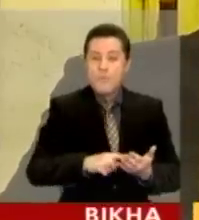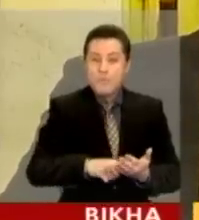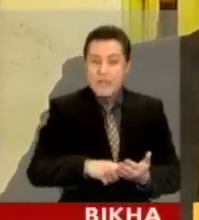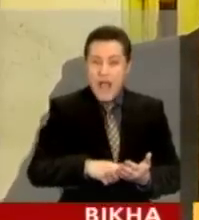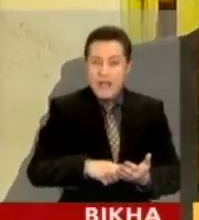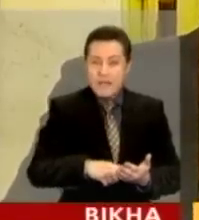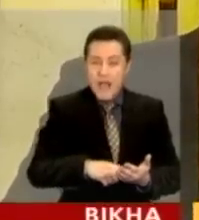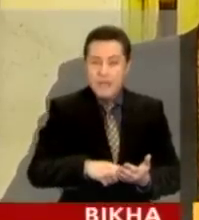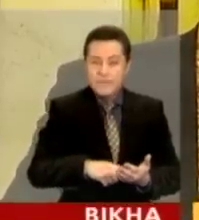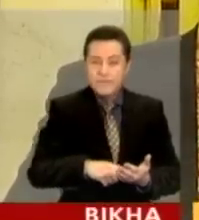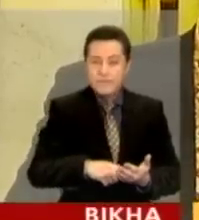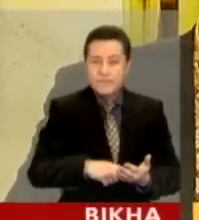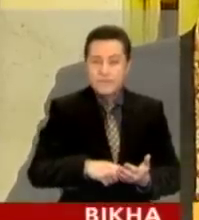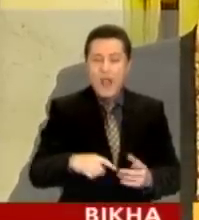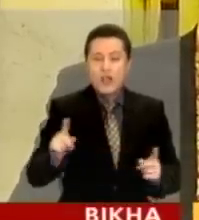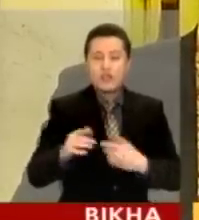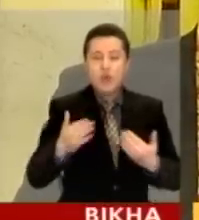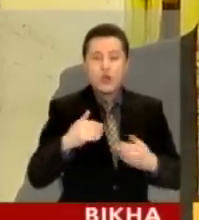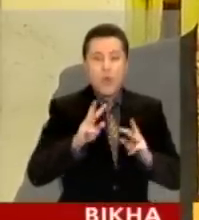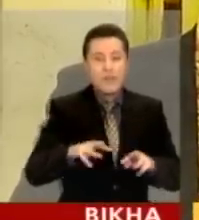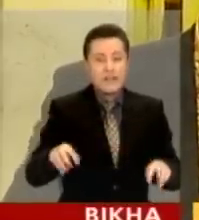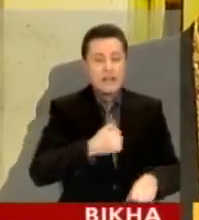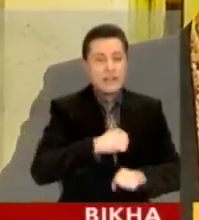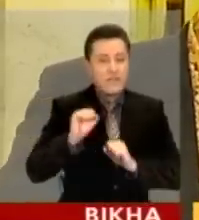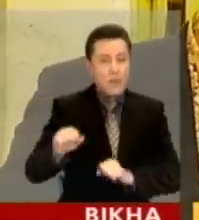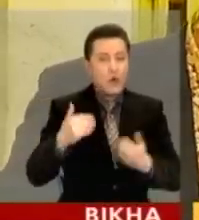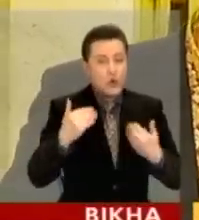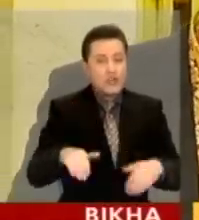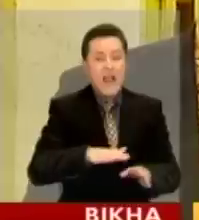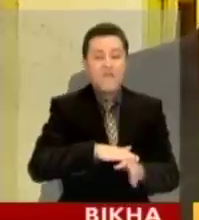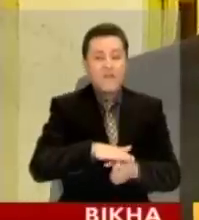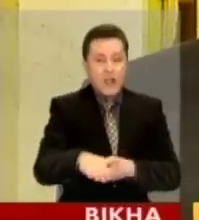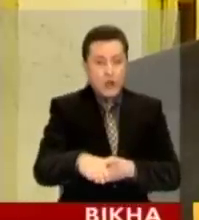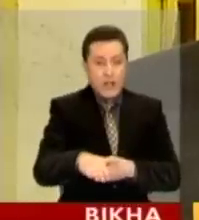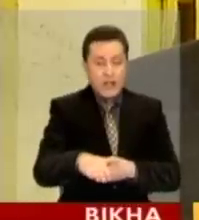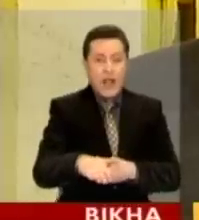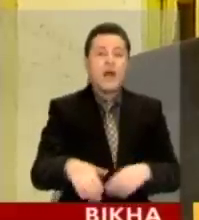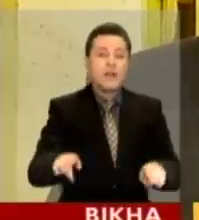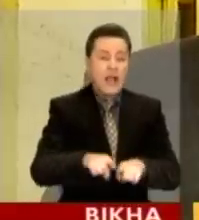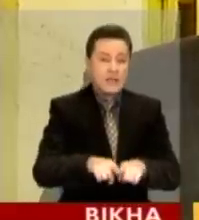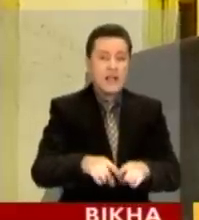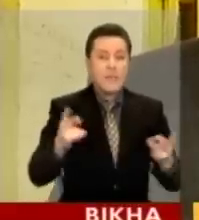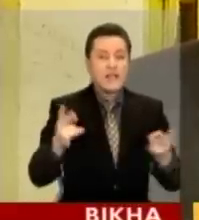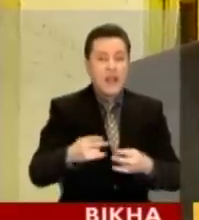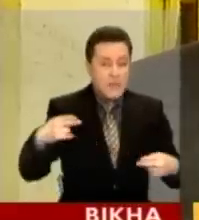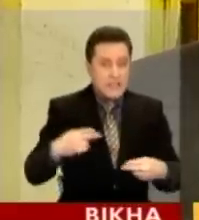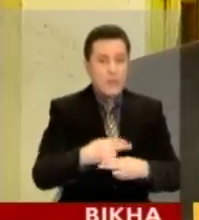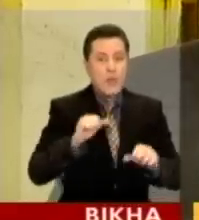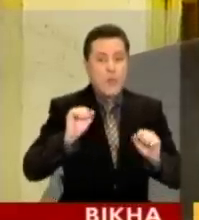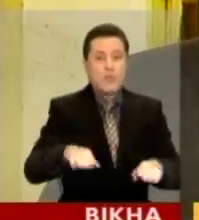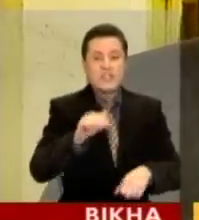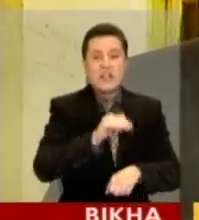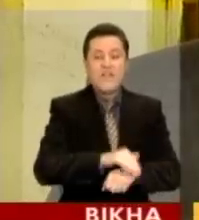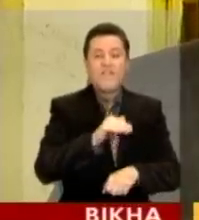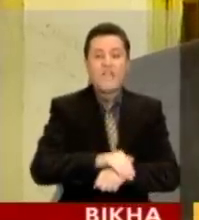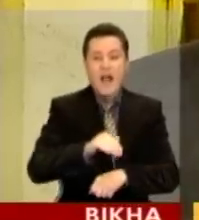е це щодо Міністерства оборони воно вже є виконане е так само треба запобігти можливим